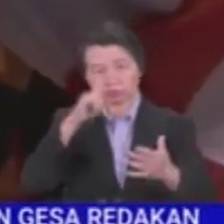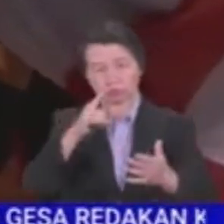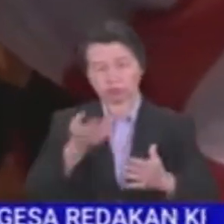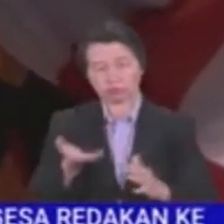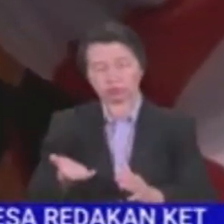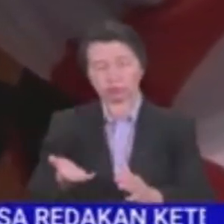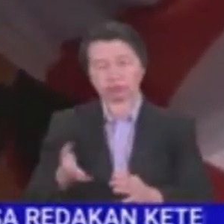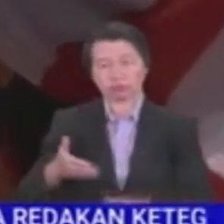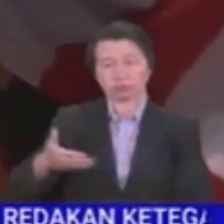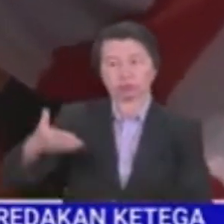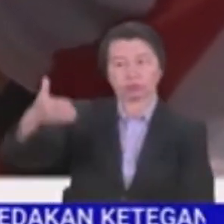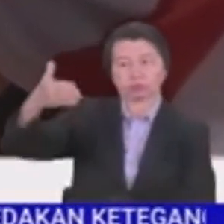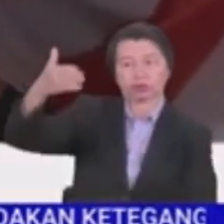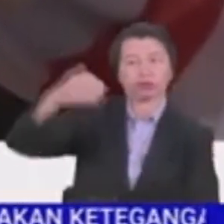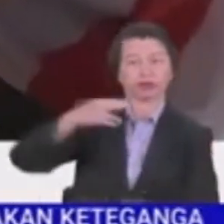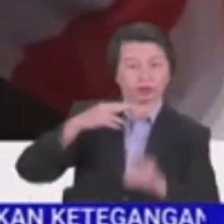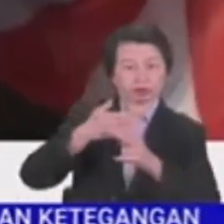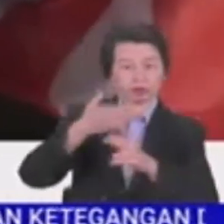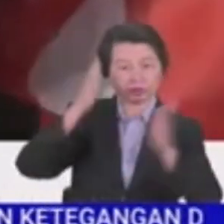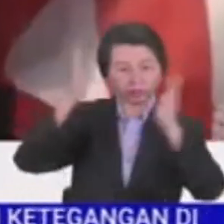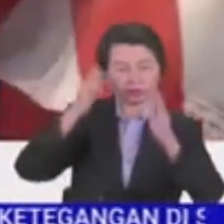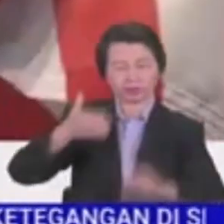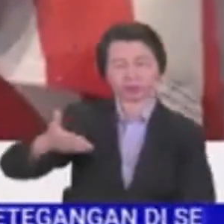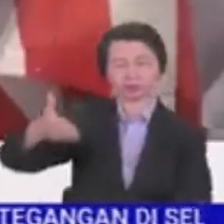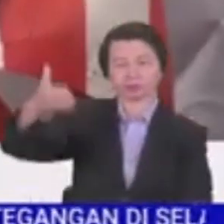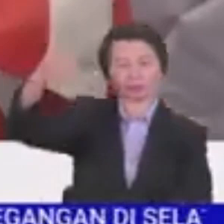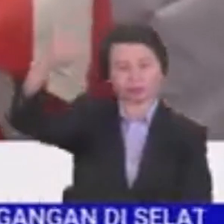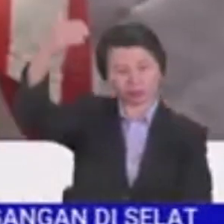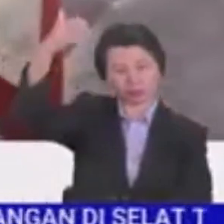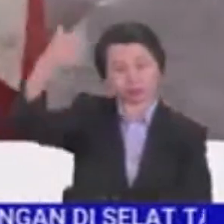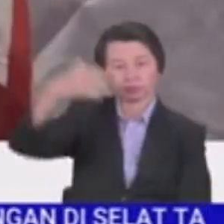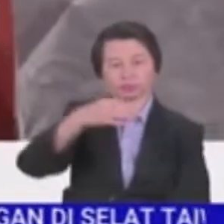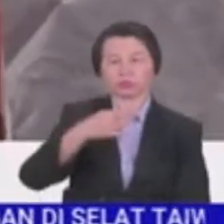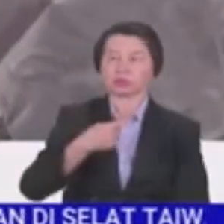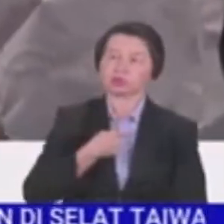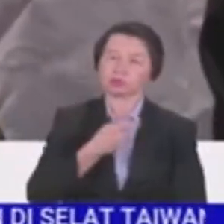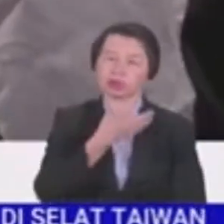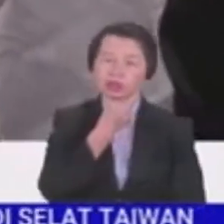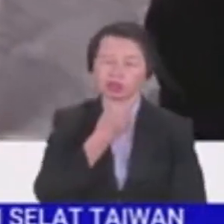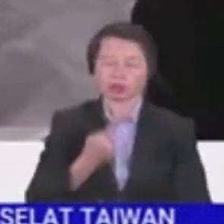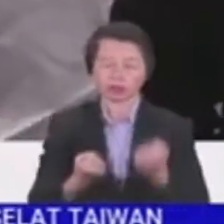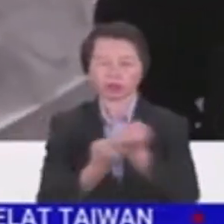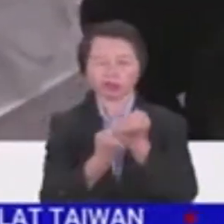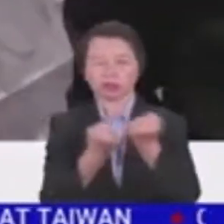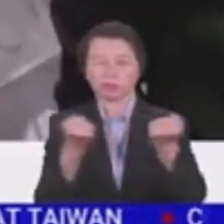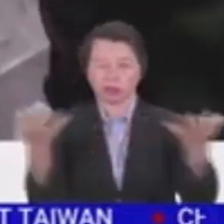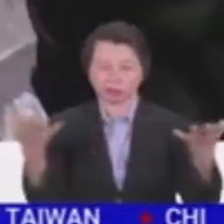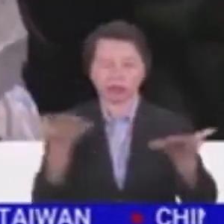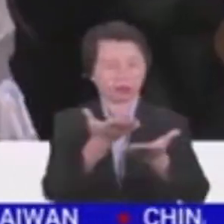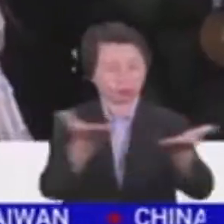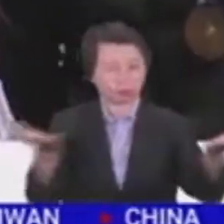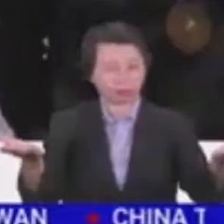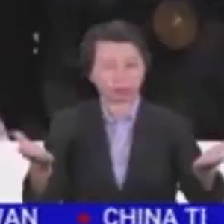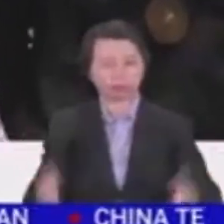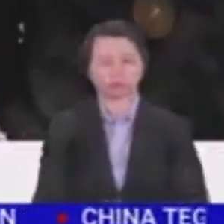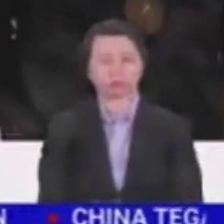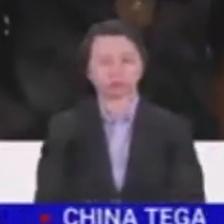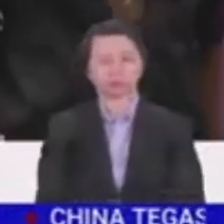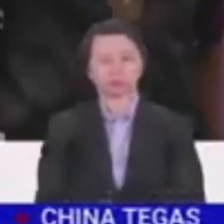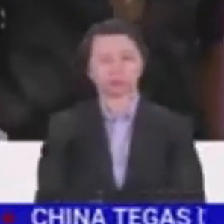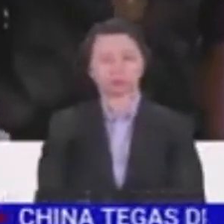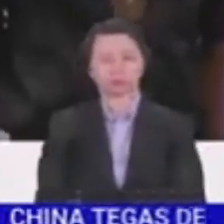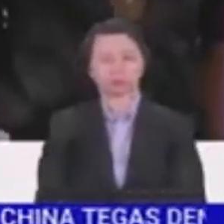naikkan macemnya name Nike Tamiya sokongan banyak semua nah